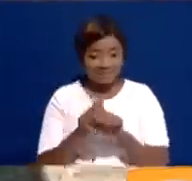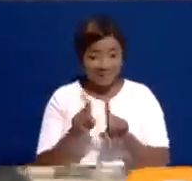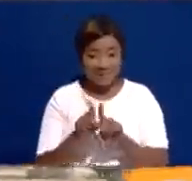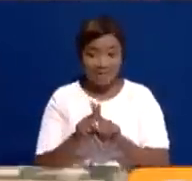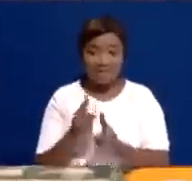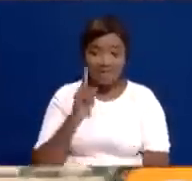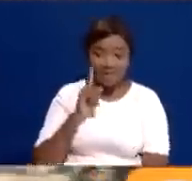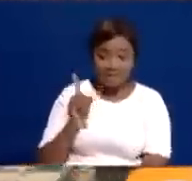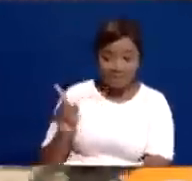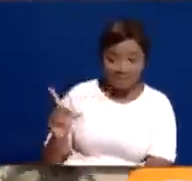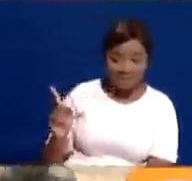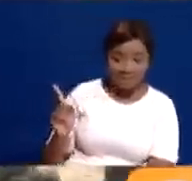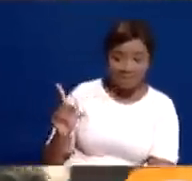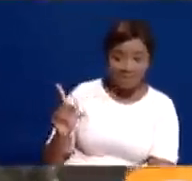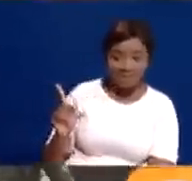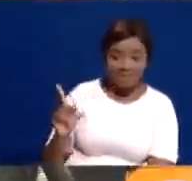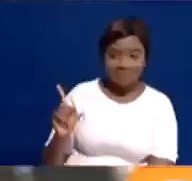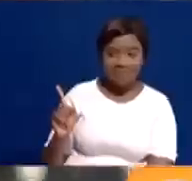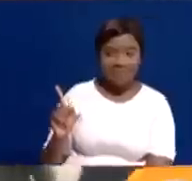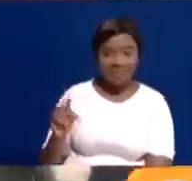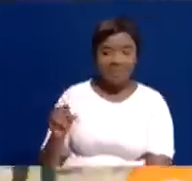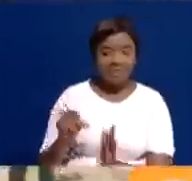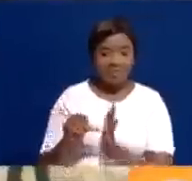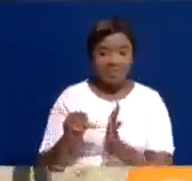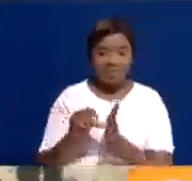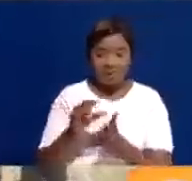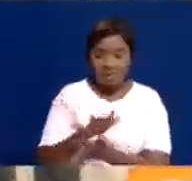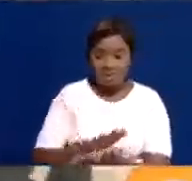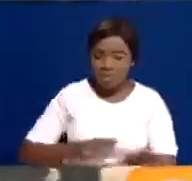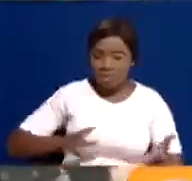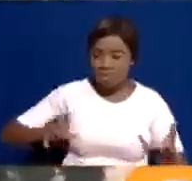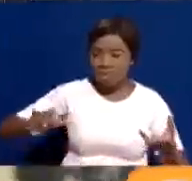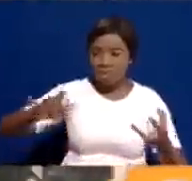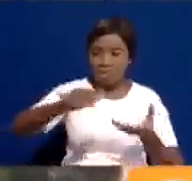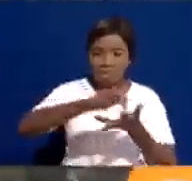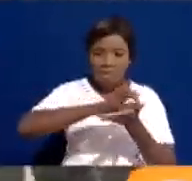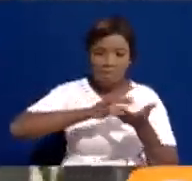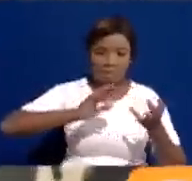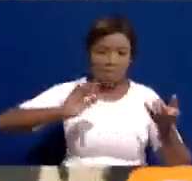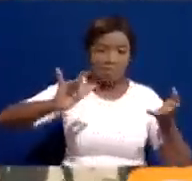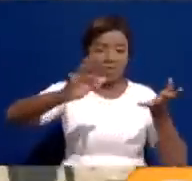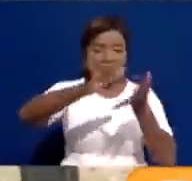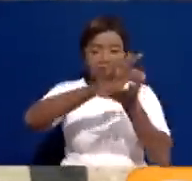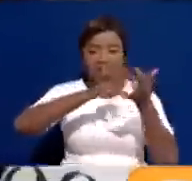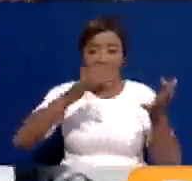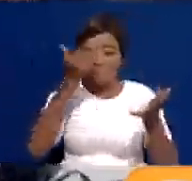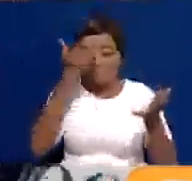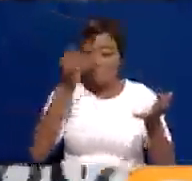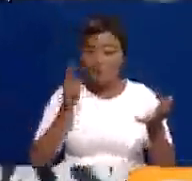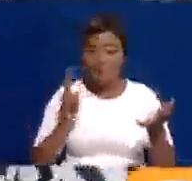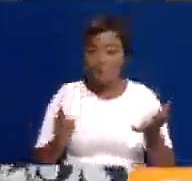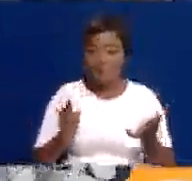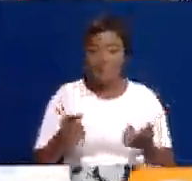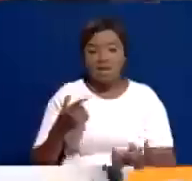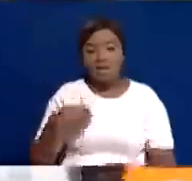waliwarushia. Vurugu likigeuza anga zima kuwa yenye moshi uliotokana na wingi wa vitoa machozi. Ni message